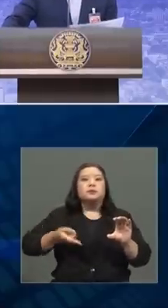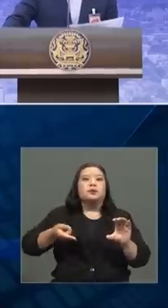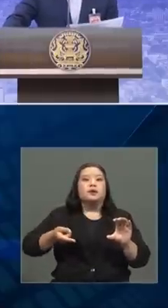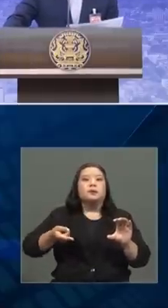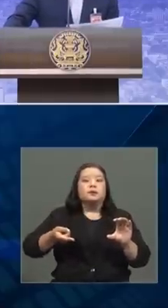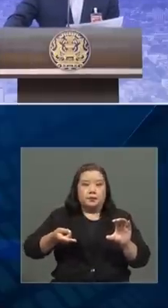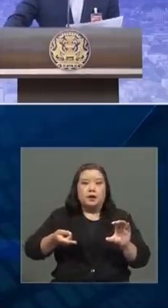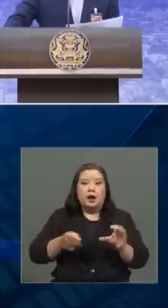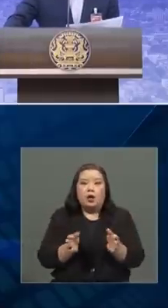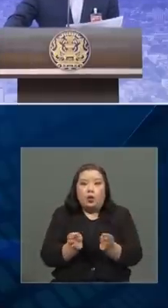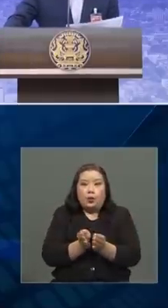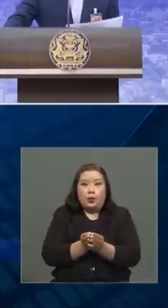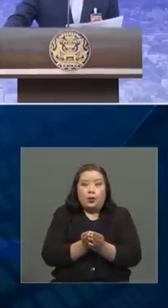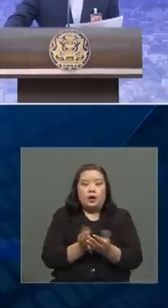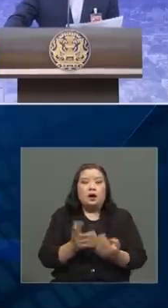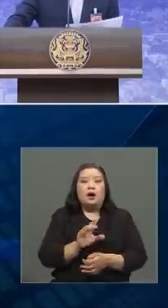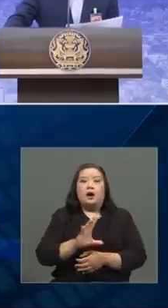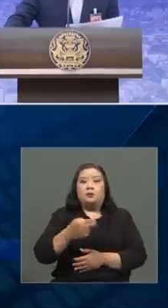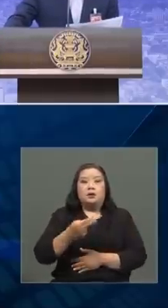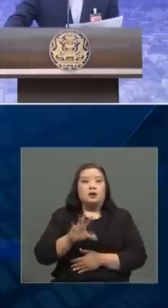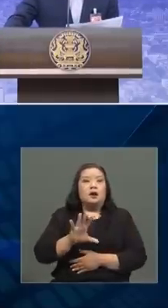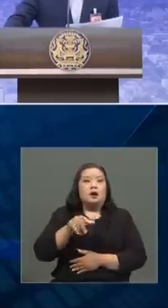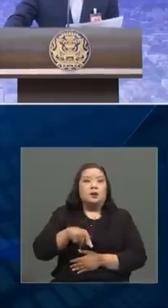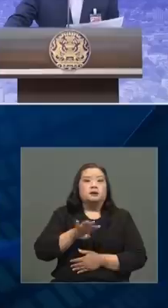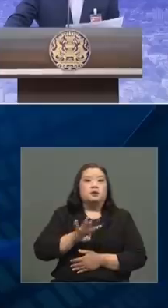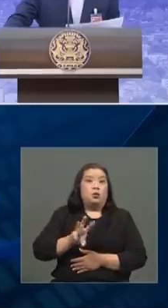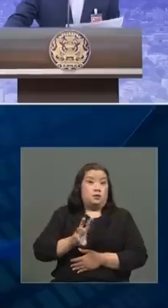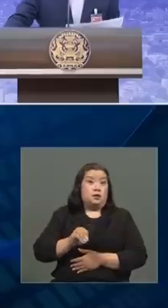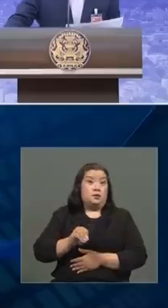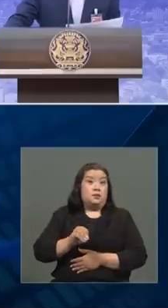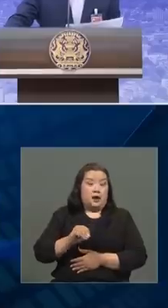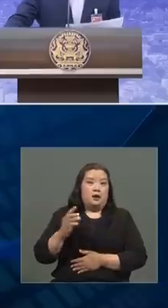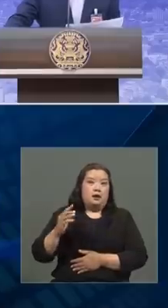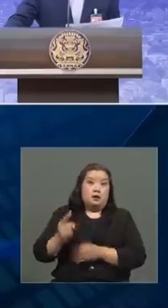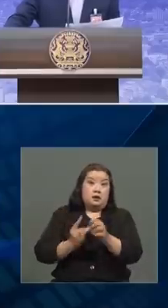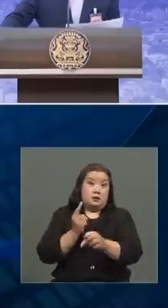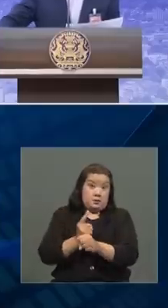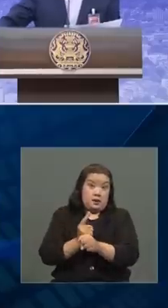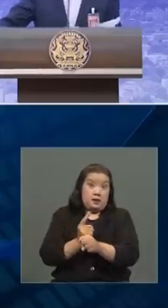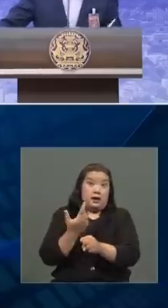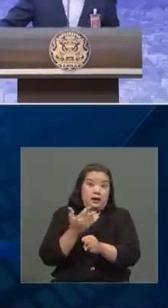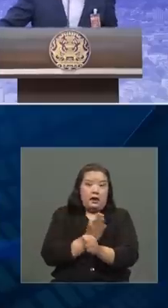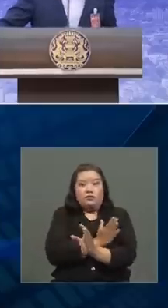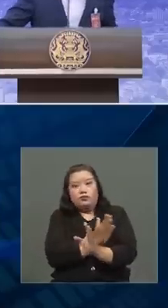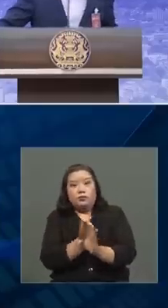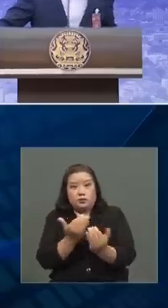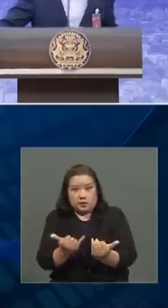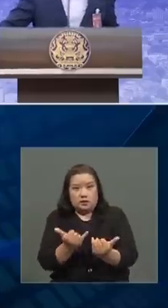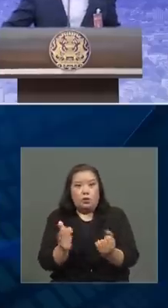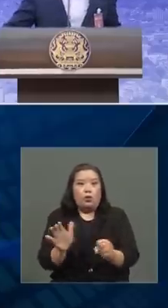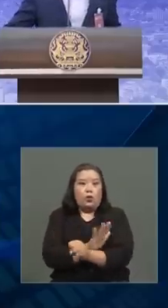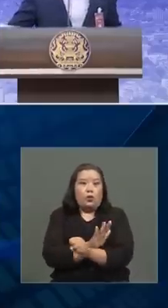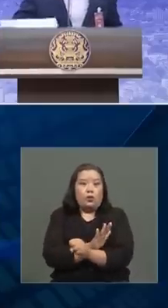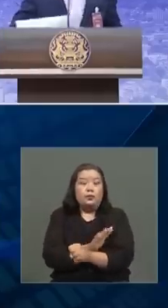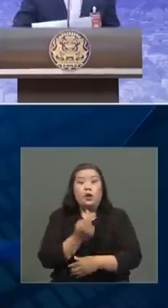จะเป็นยอดสะสม55000 460ตั้งแต่ปีที่แล้วถึงปัจจุบันนี้นะครับมาดูเป็น